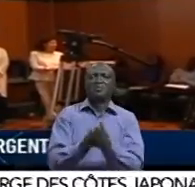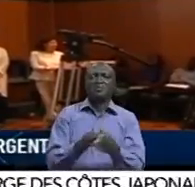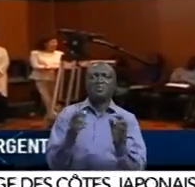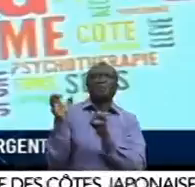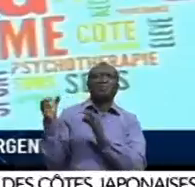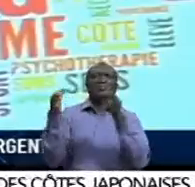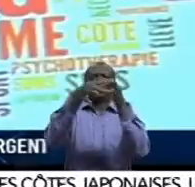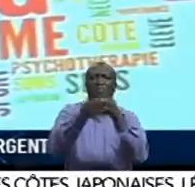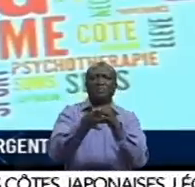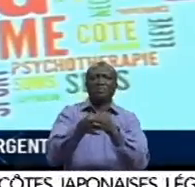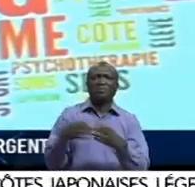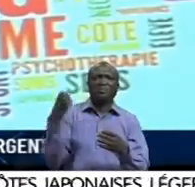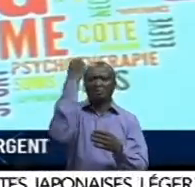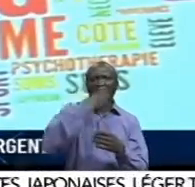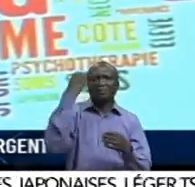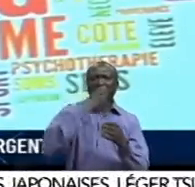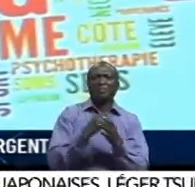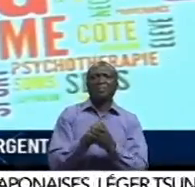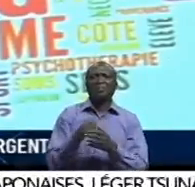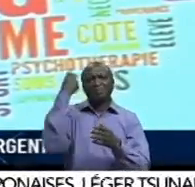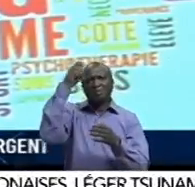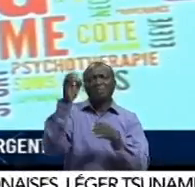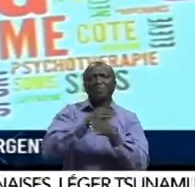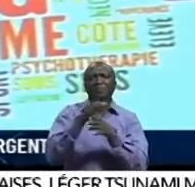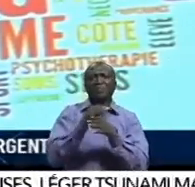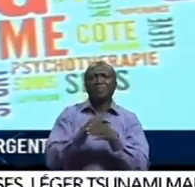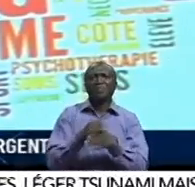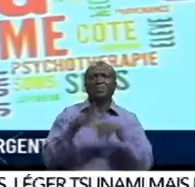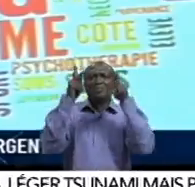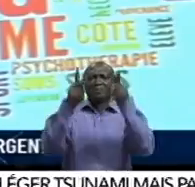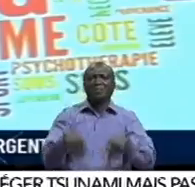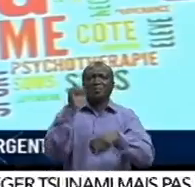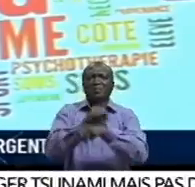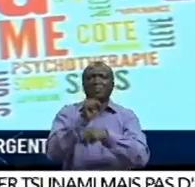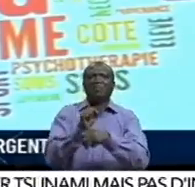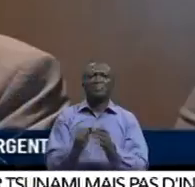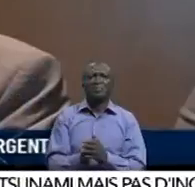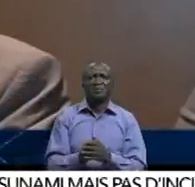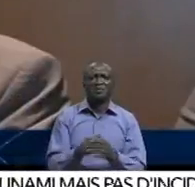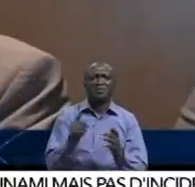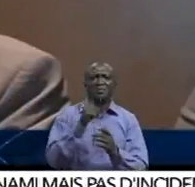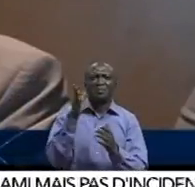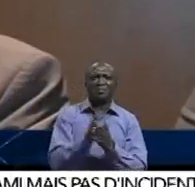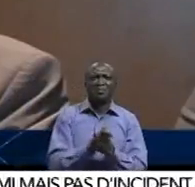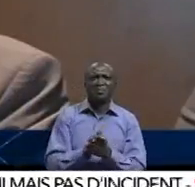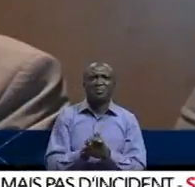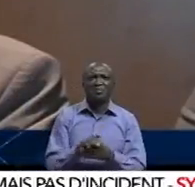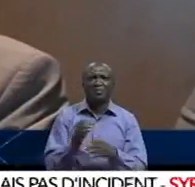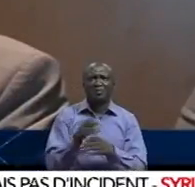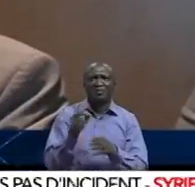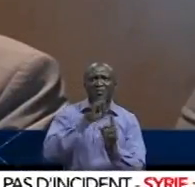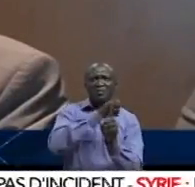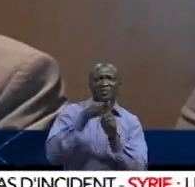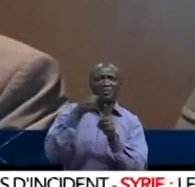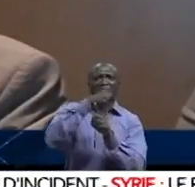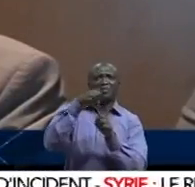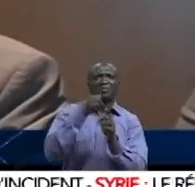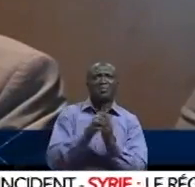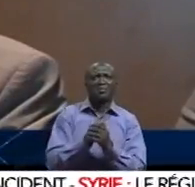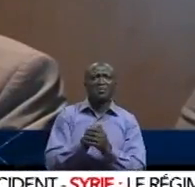que le programme de coaching du personnel soit une réalité le coaching est est un des utiles d'accompagnement en ressources